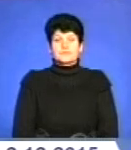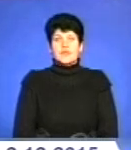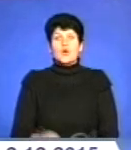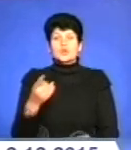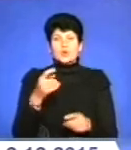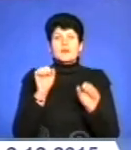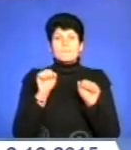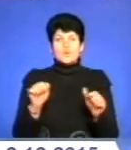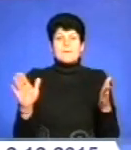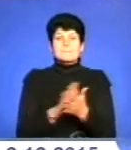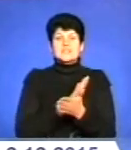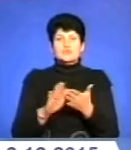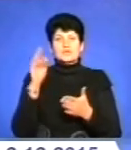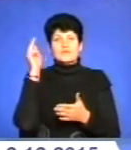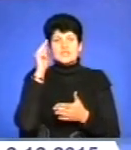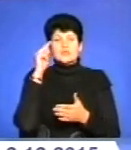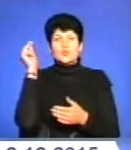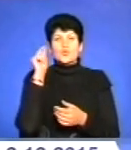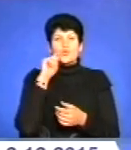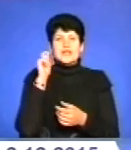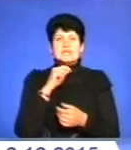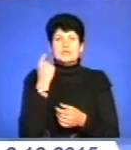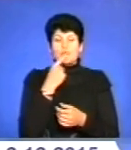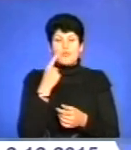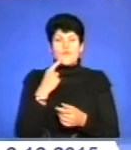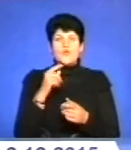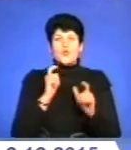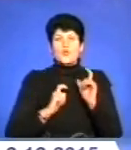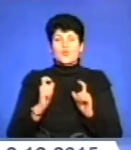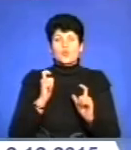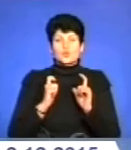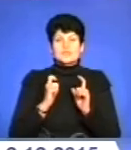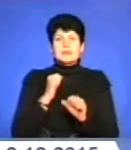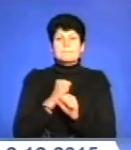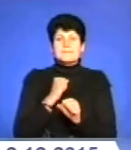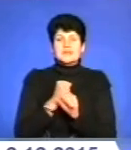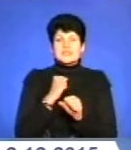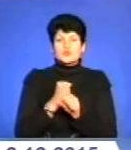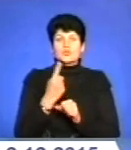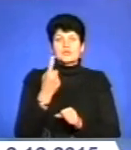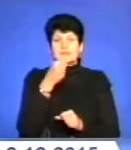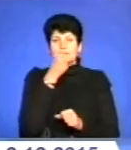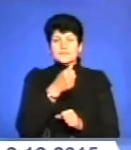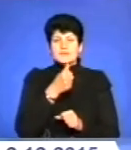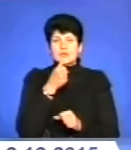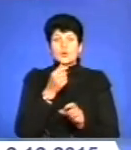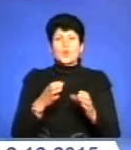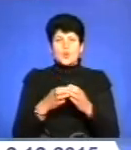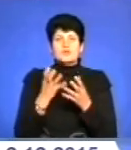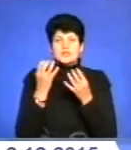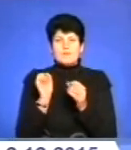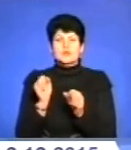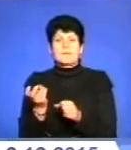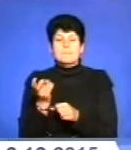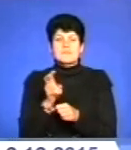Тернополі можна безкоштовно вивчати українську мову. Курси для внутрішньопереміщених осіб працюють уже місяць. До групи ще можна долучатися.